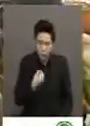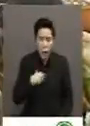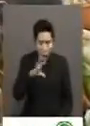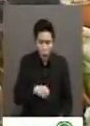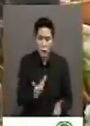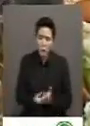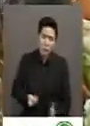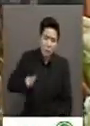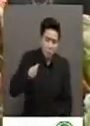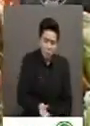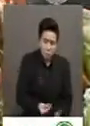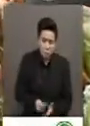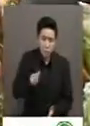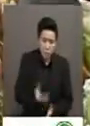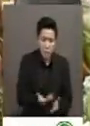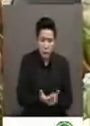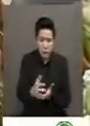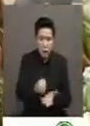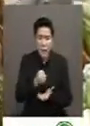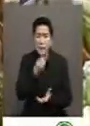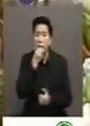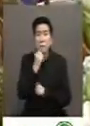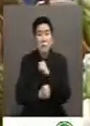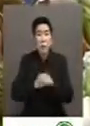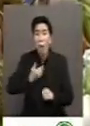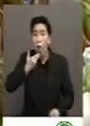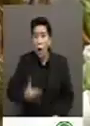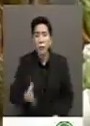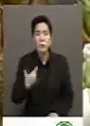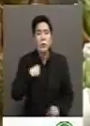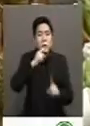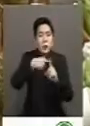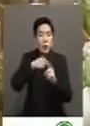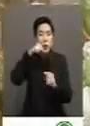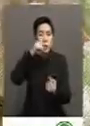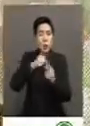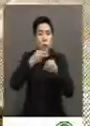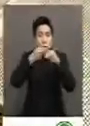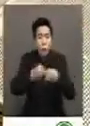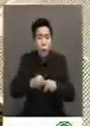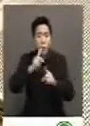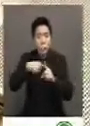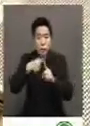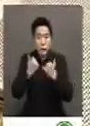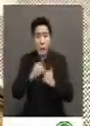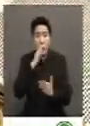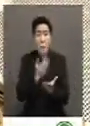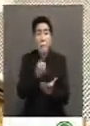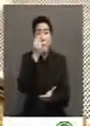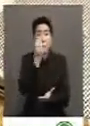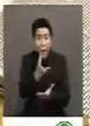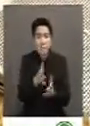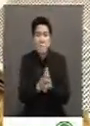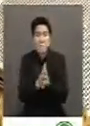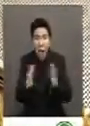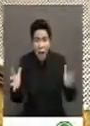ราะถือว่าเป็นผลไม้ที่ไม่สามารถกินได้ทั้งปีและมีแค่บางฤดูกาลเท่านั้นซึ่งหากมีราคาที่สูงขึ้นมากเกิน